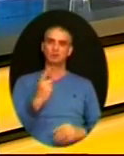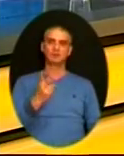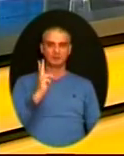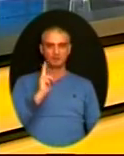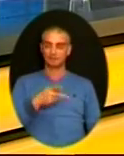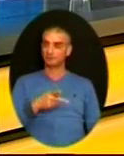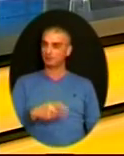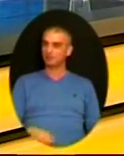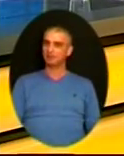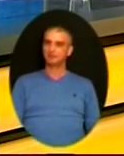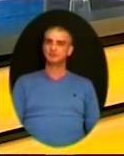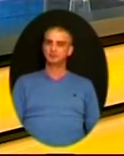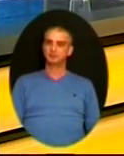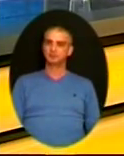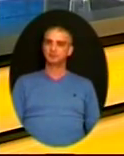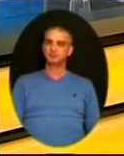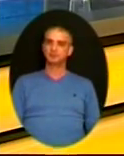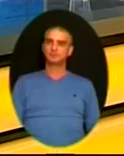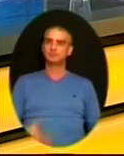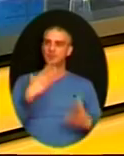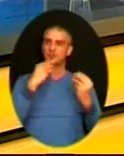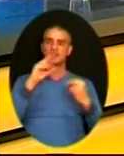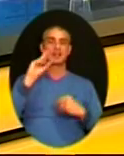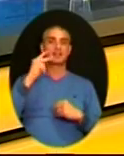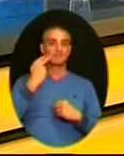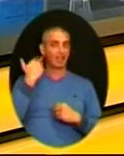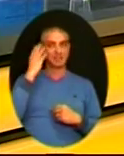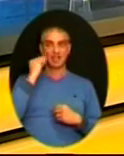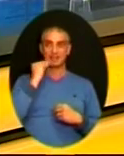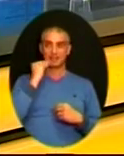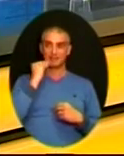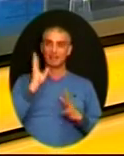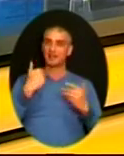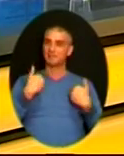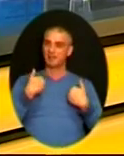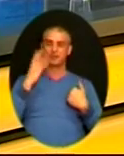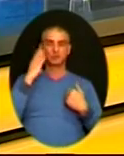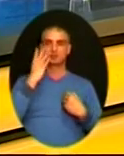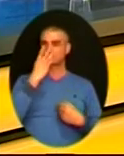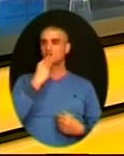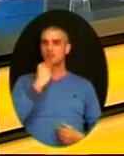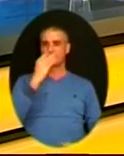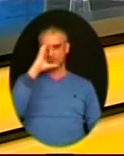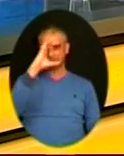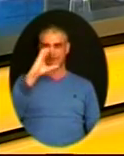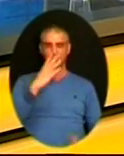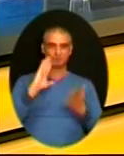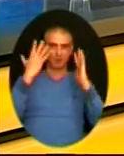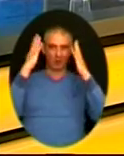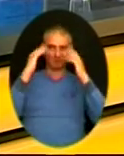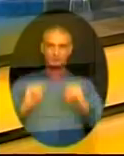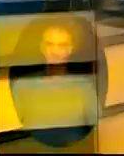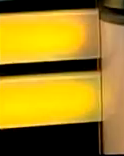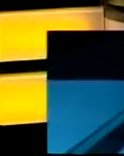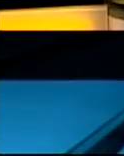ואפשר... עד הסוף אמר. Take it or leave it, בדיוק. תודה דפנה. אז היה כיף, קובי. גם לי, תודה לכם שצפיתם. כל הכבוד.